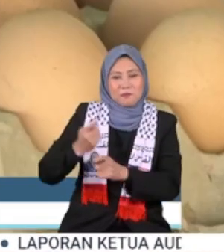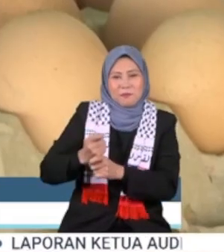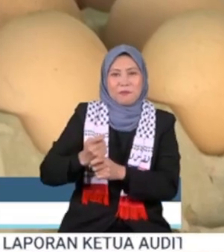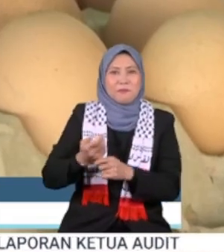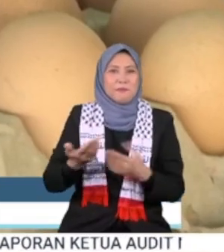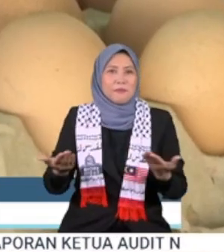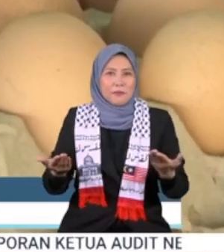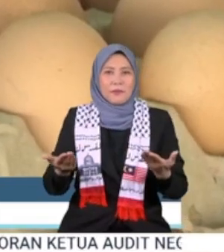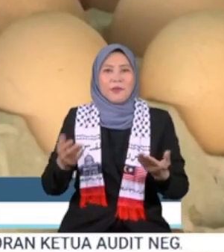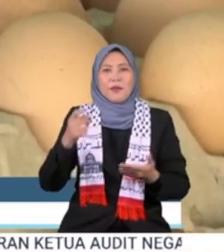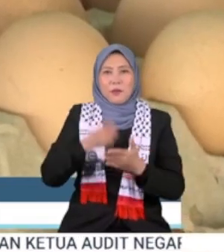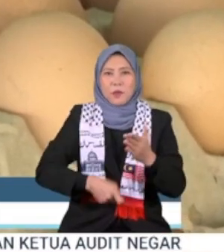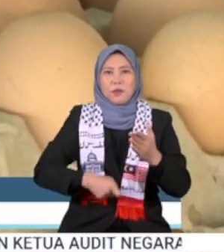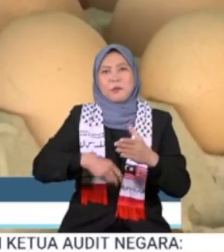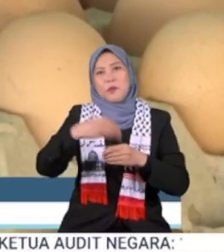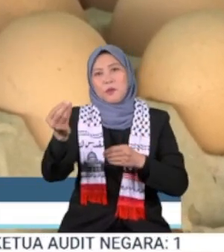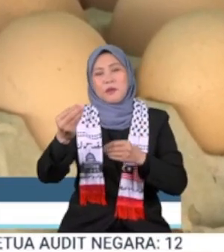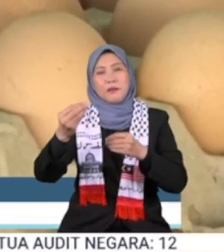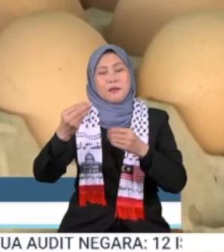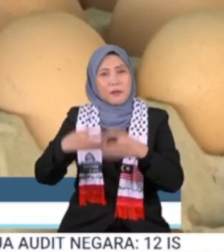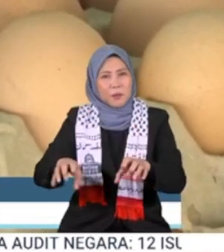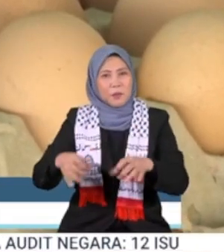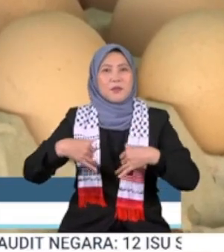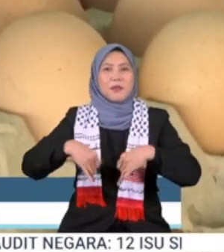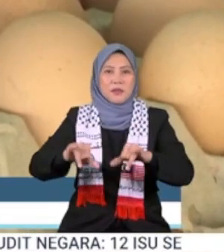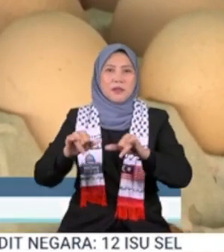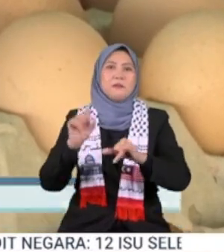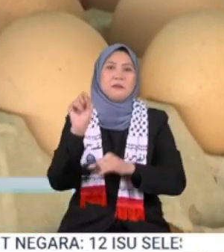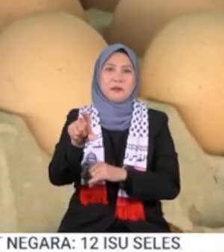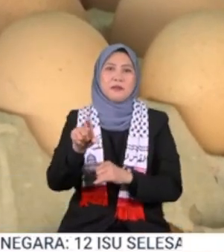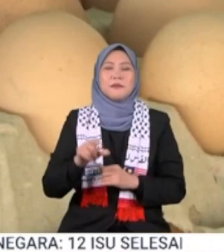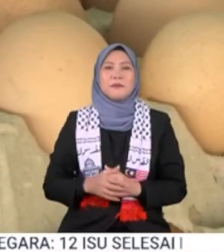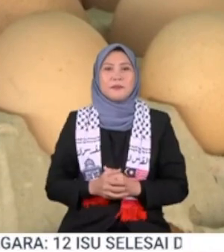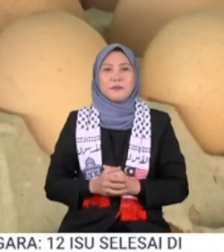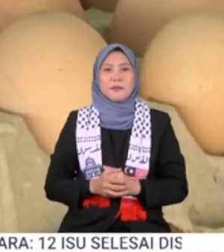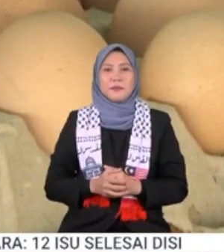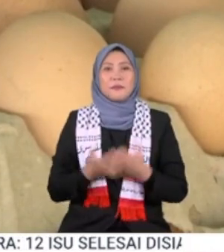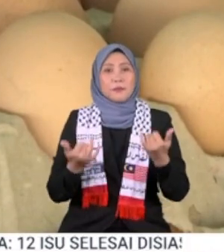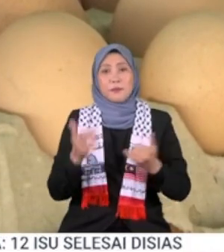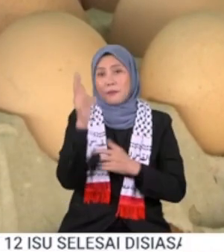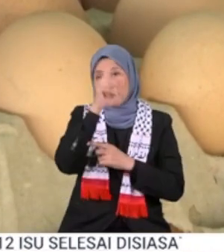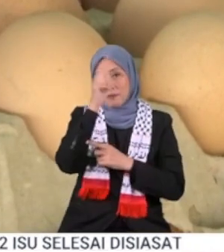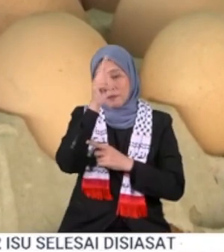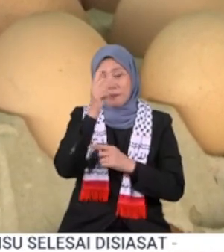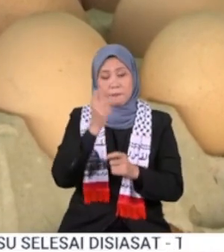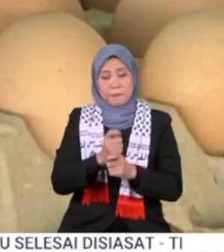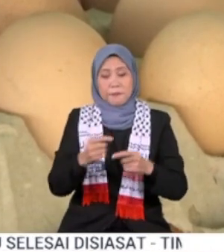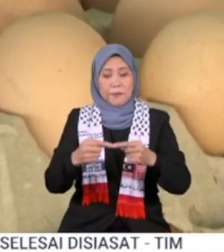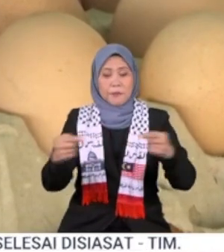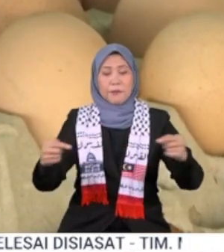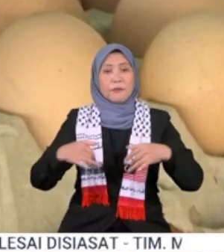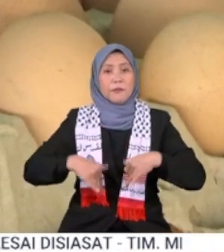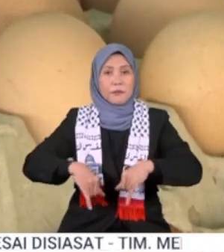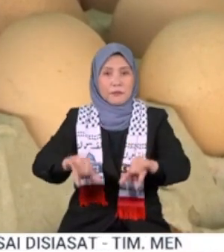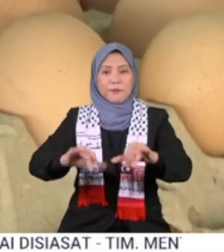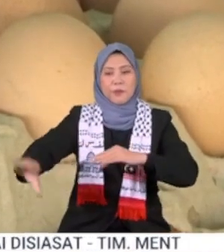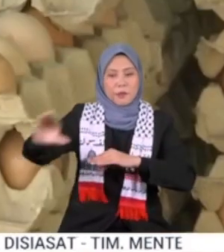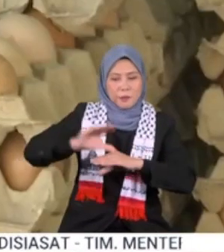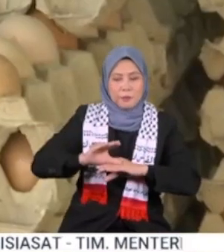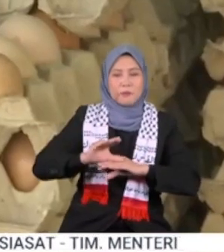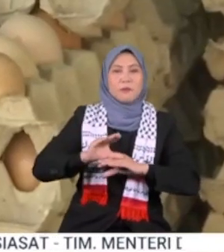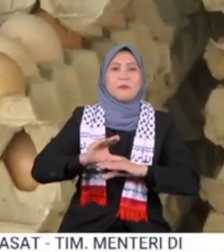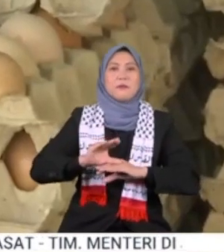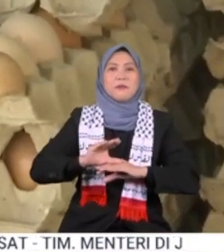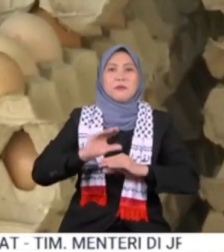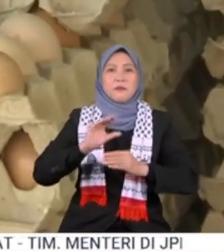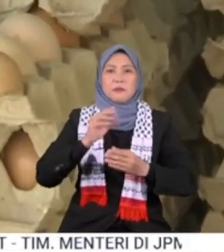sepenuhnya dan kos pengeluaran telur masih lagi tinggi justeru buat masa ini kerajaan memutuskan untuk meneruskan subsidi dan